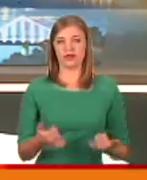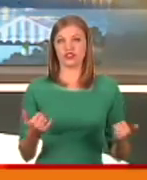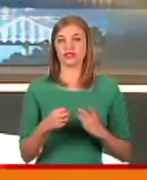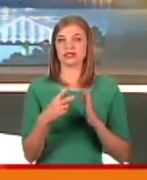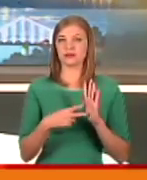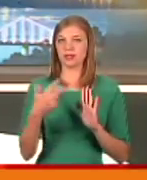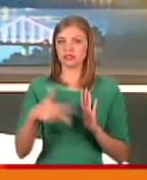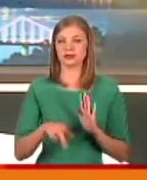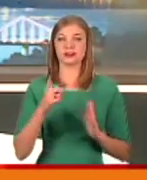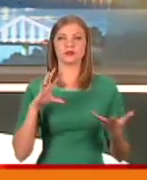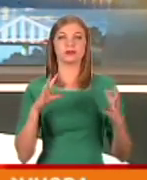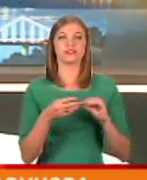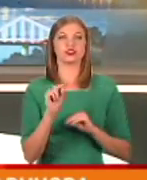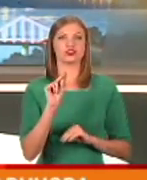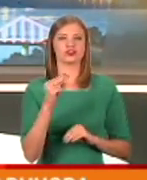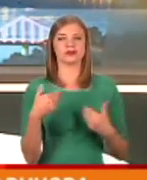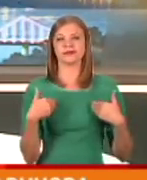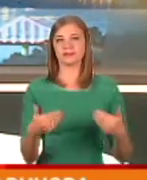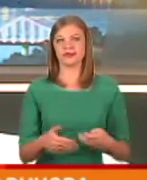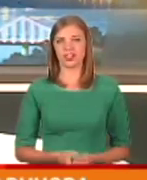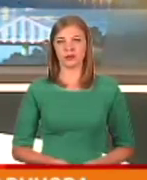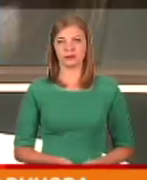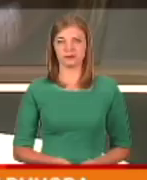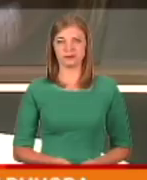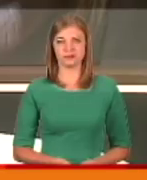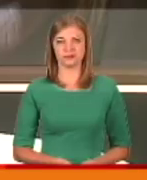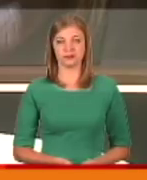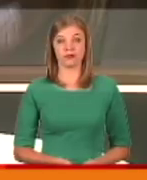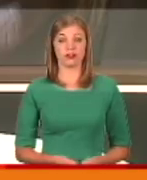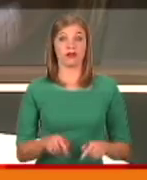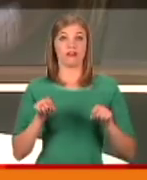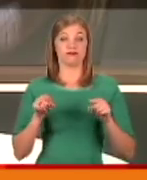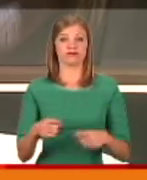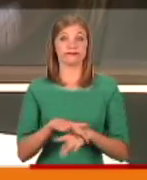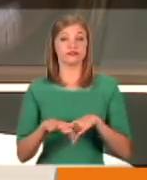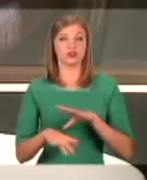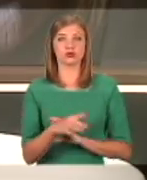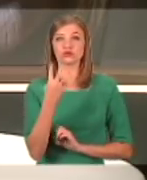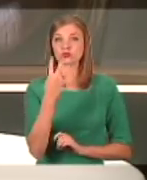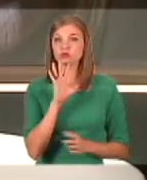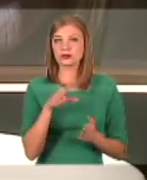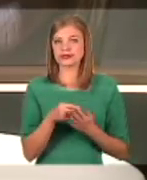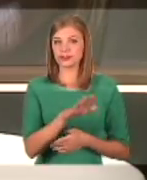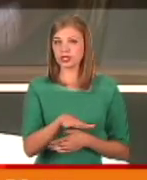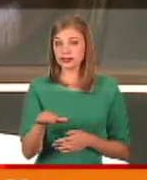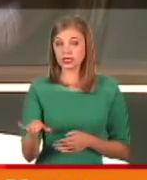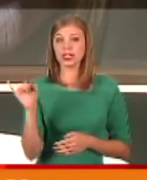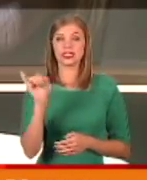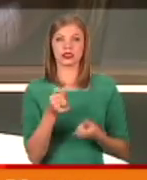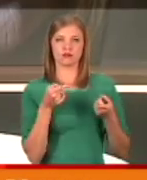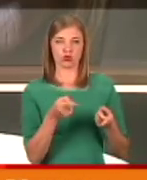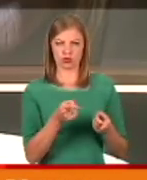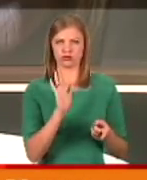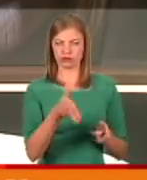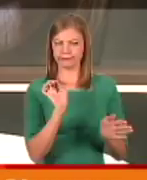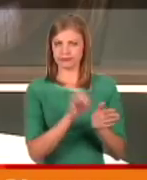На часі 17:30, перший вік на четверга. В студії Віта Євтушина. Вітаю вас. Взяв у заручники 4 своїх дітей і